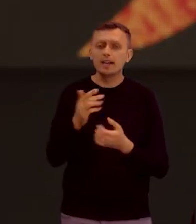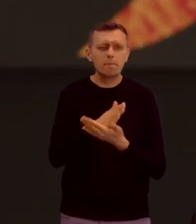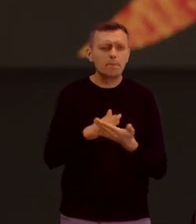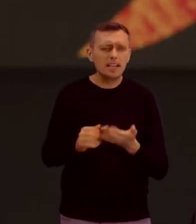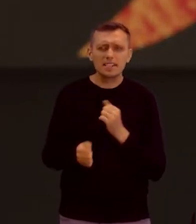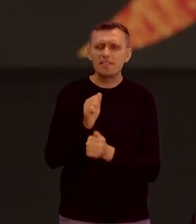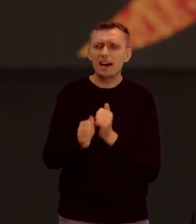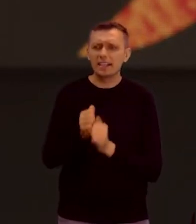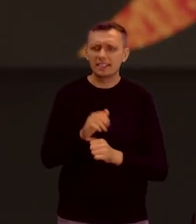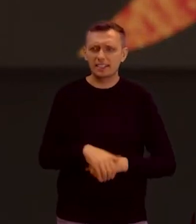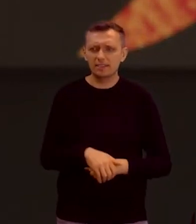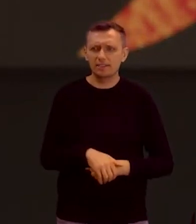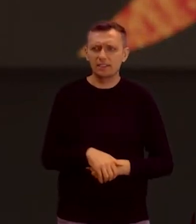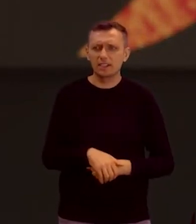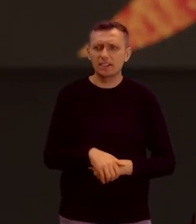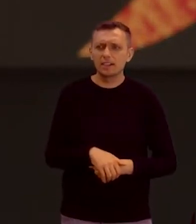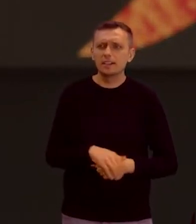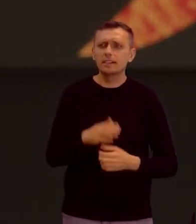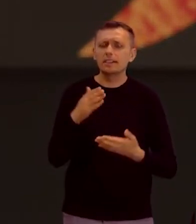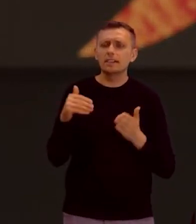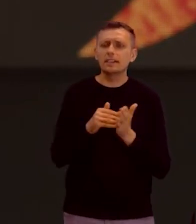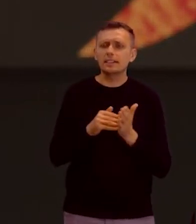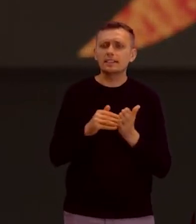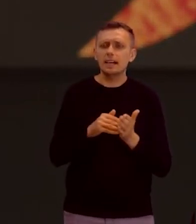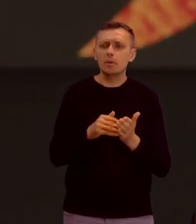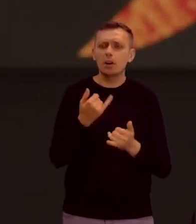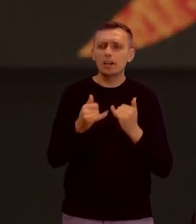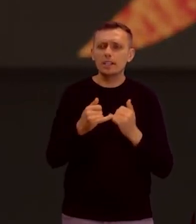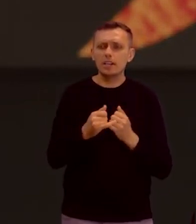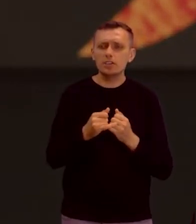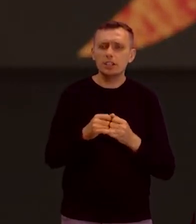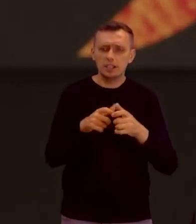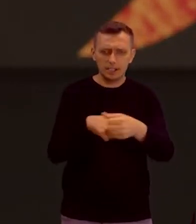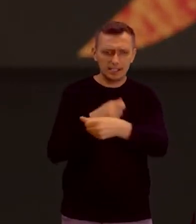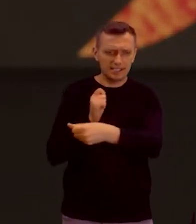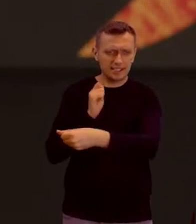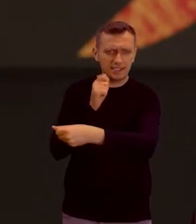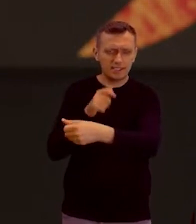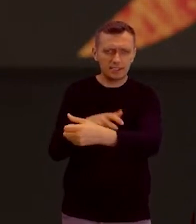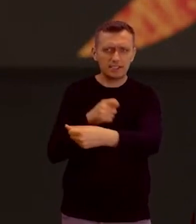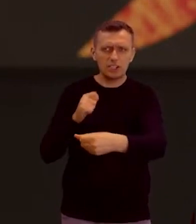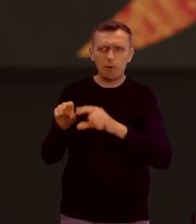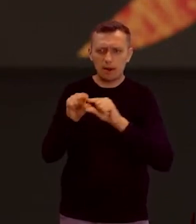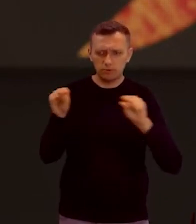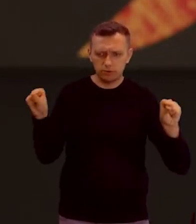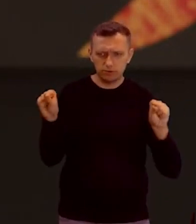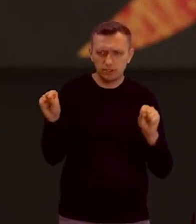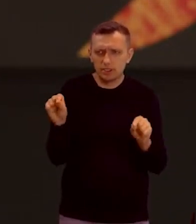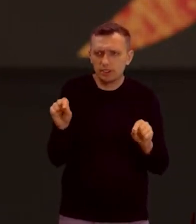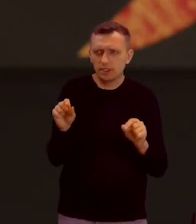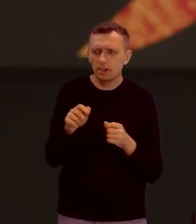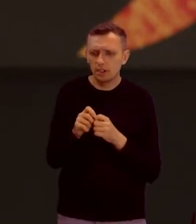z układem słoi, z napięciami. Wykorzystywał to we właściwy sposób. Musimy więc kształtować nasze